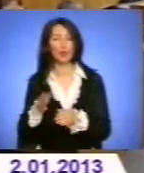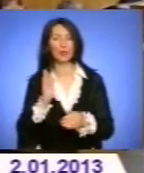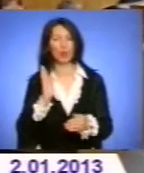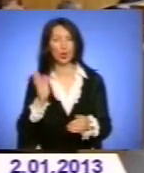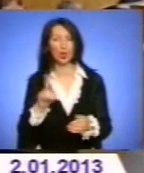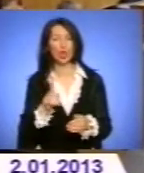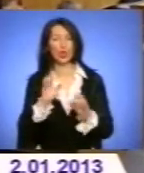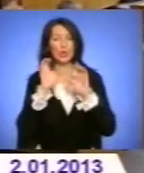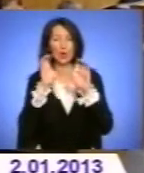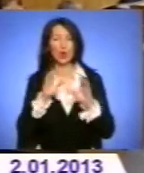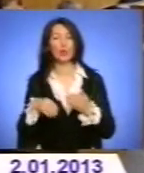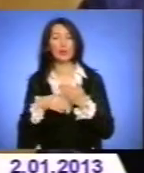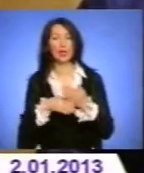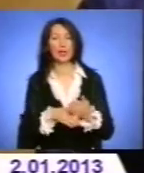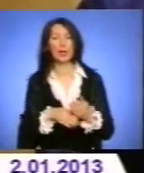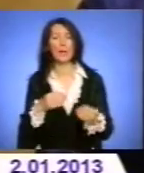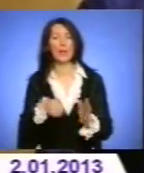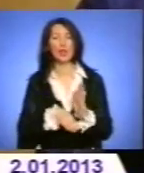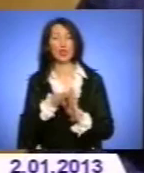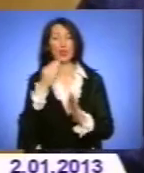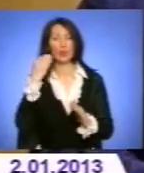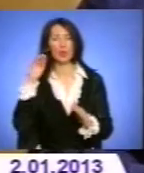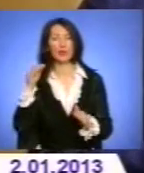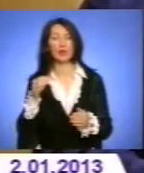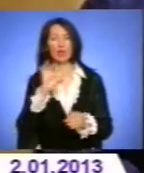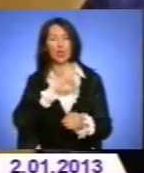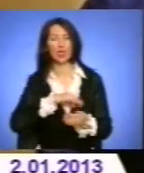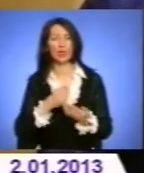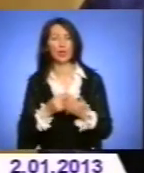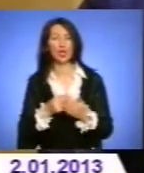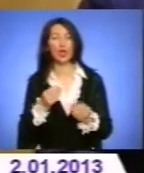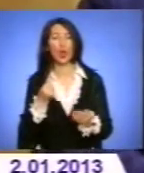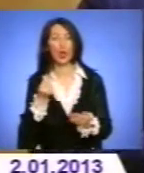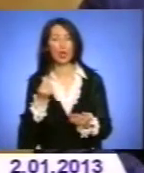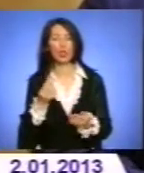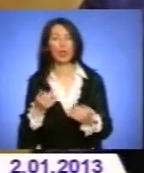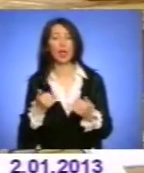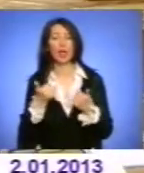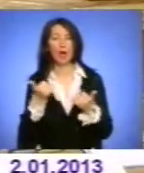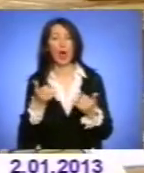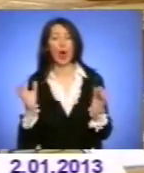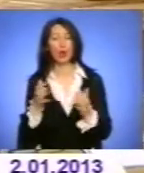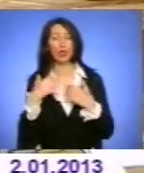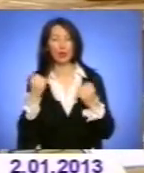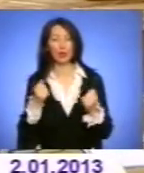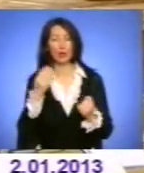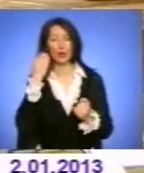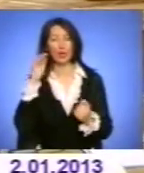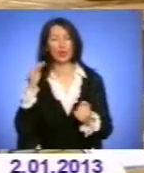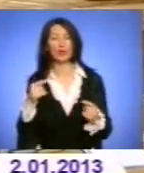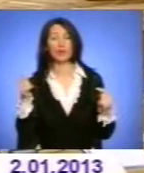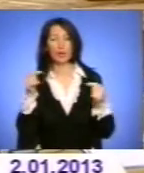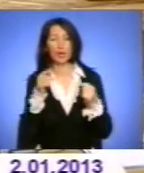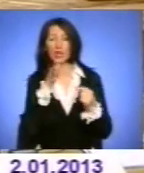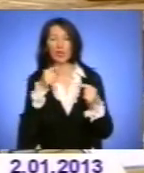що закон сприятиме підвищенню ефективності використання бюджетних коштів на охорону здоров'я, поліпшенню своєчасності та якості надання